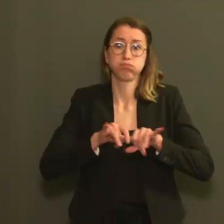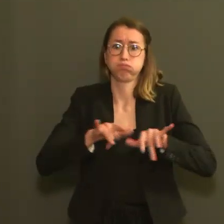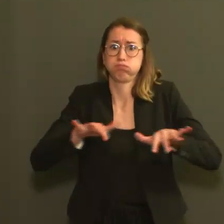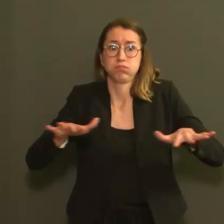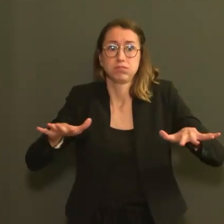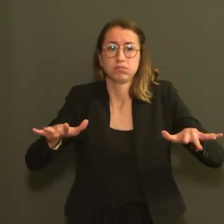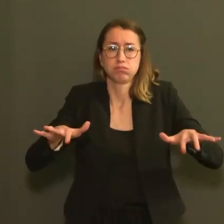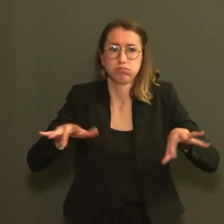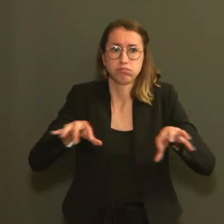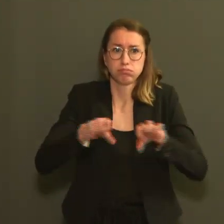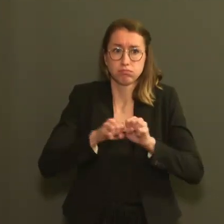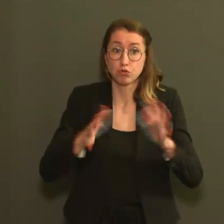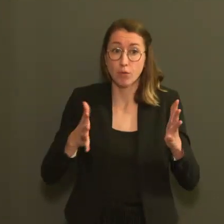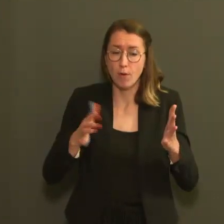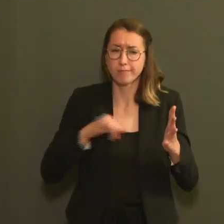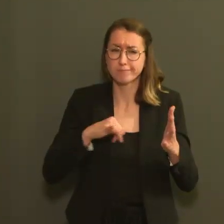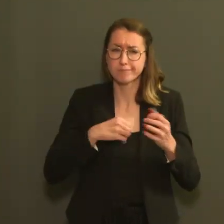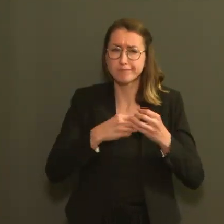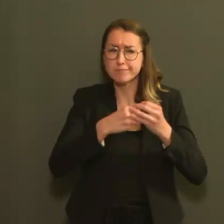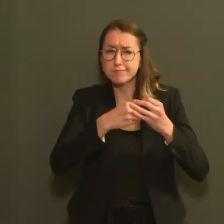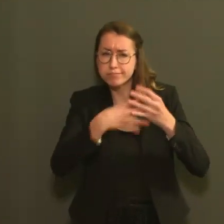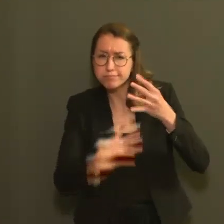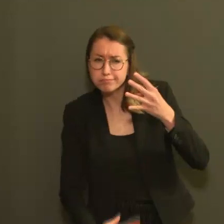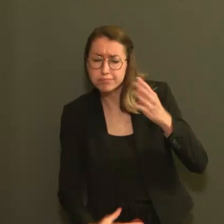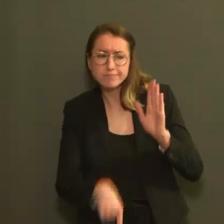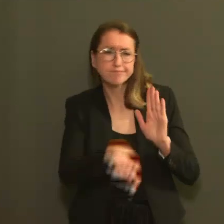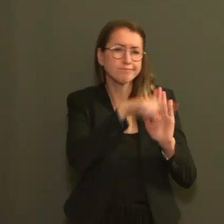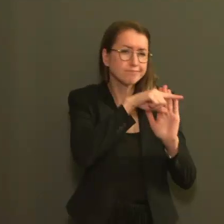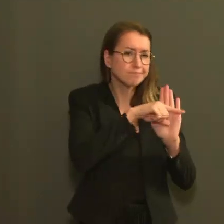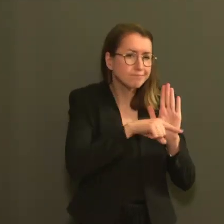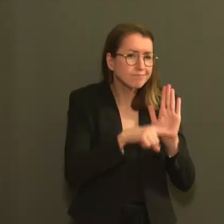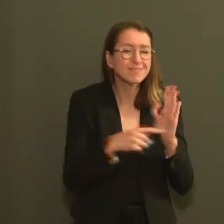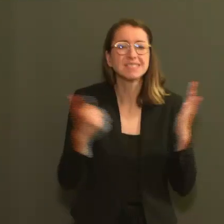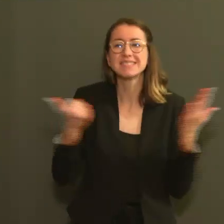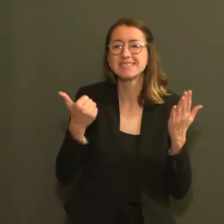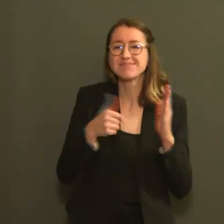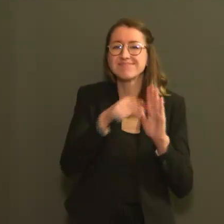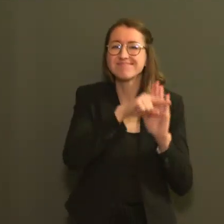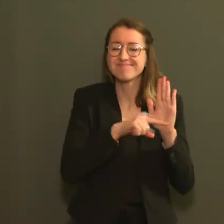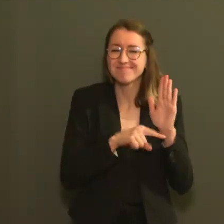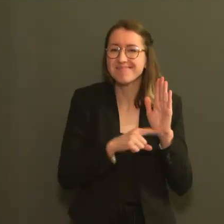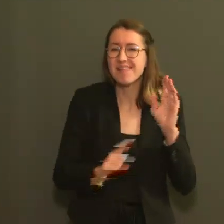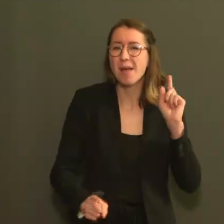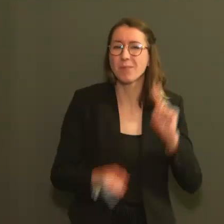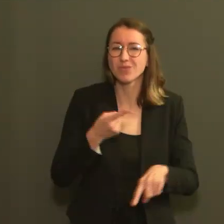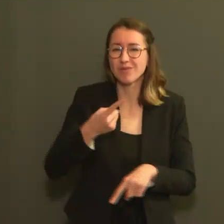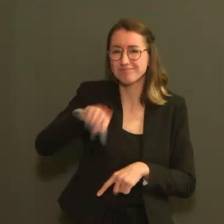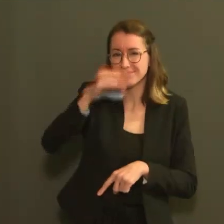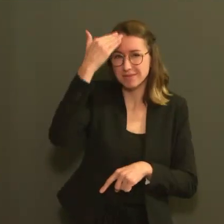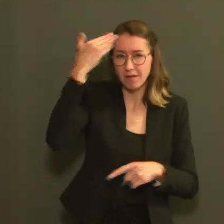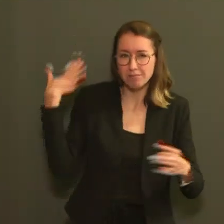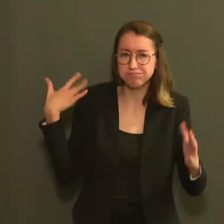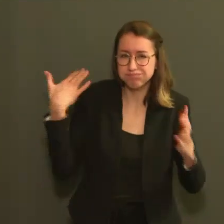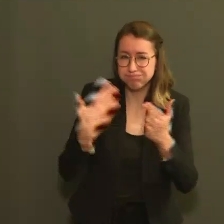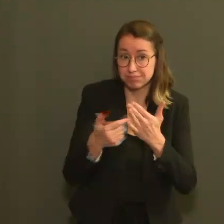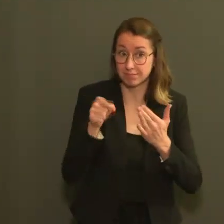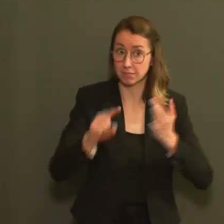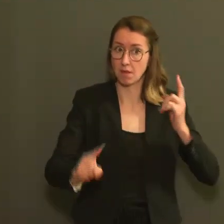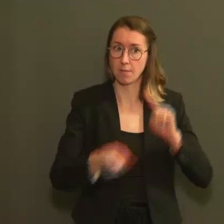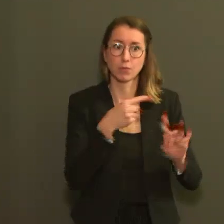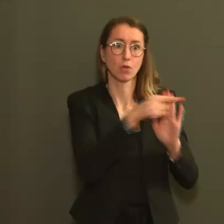barrières complémentaires. Les 6 règles d'or constituent les barrières principales. Il y a aussi le testing, le